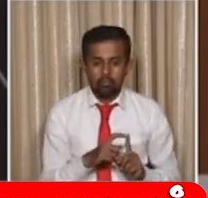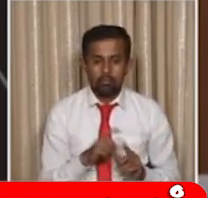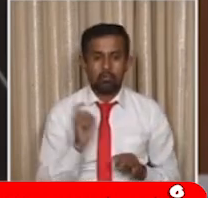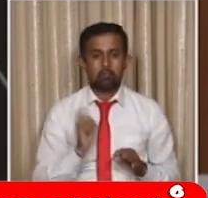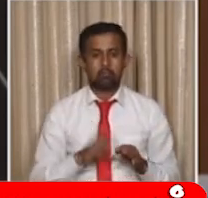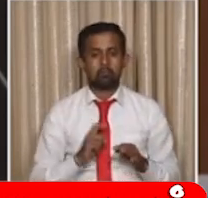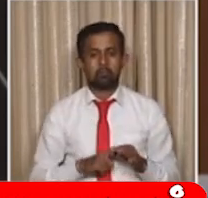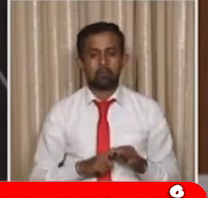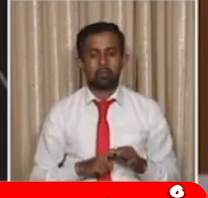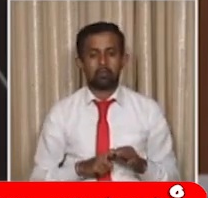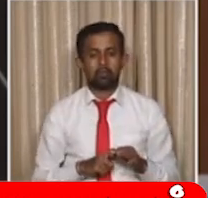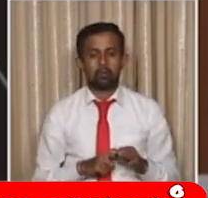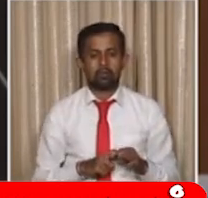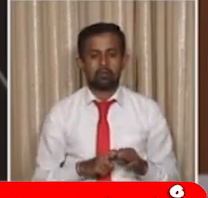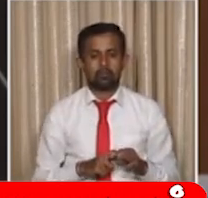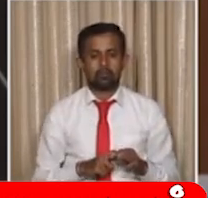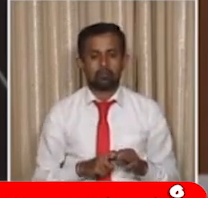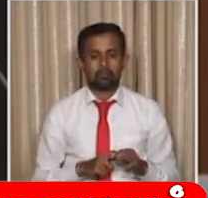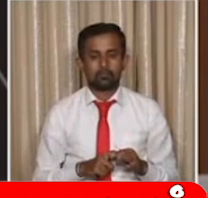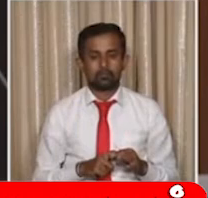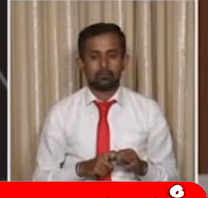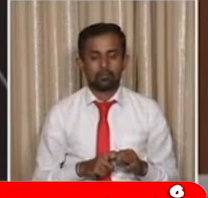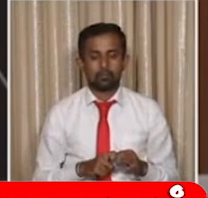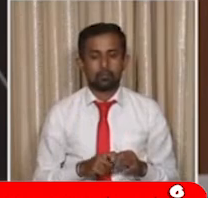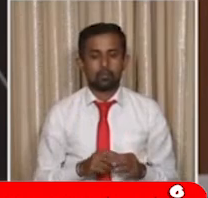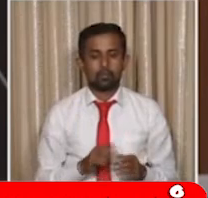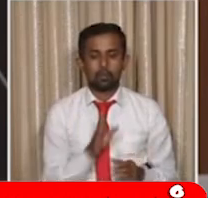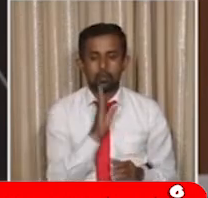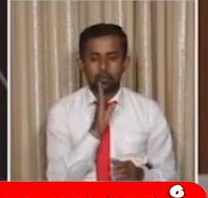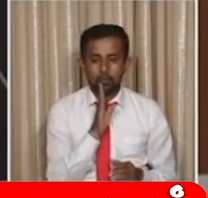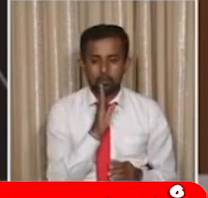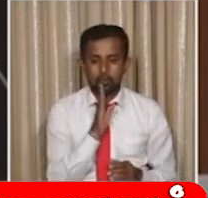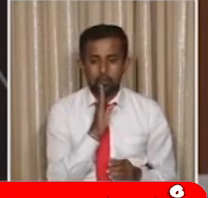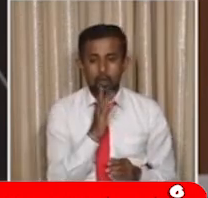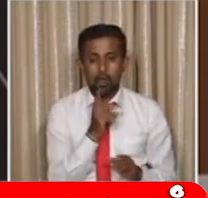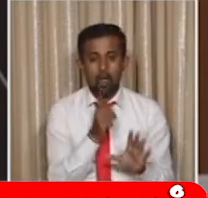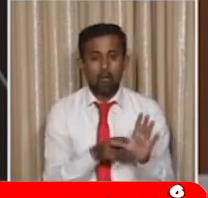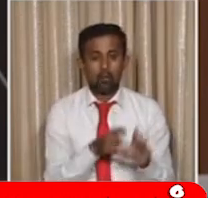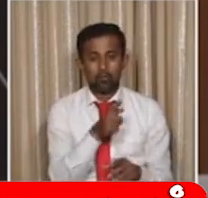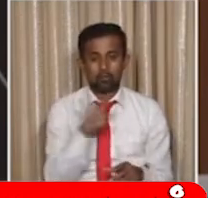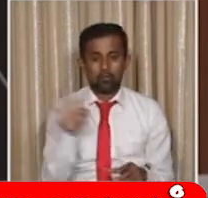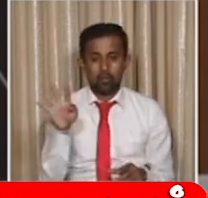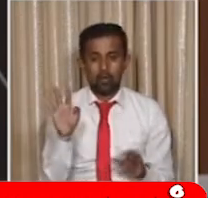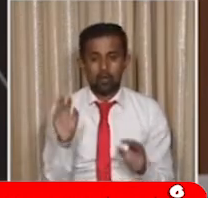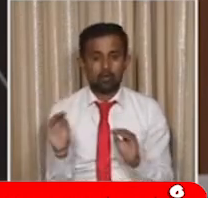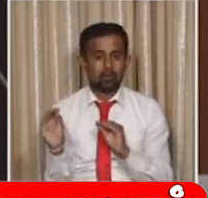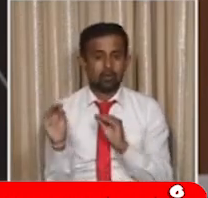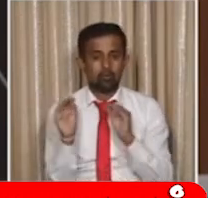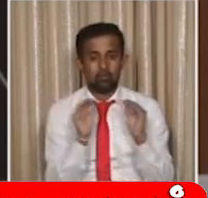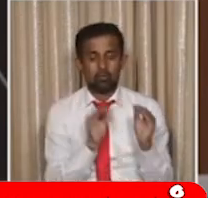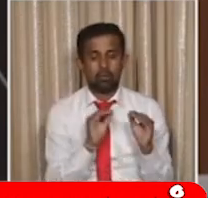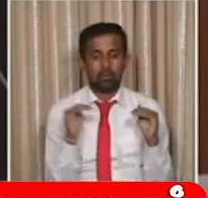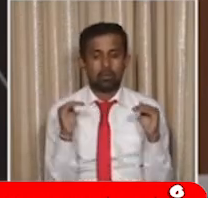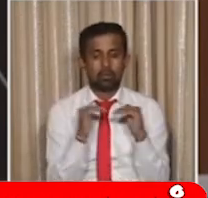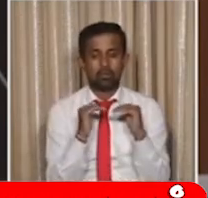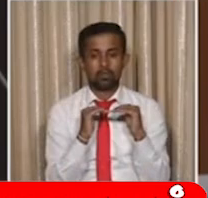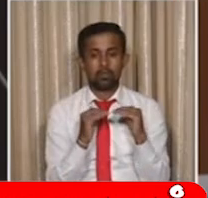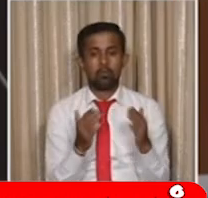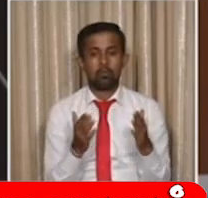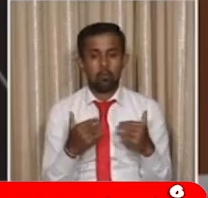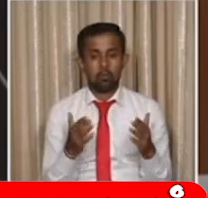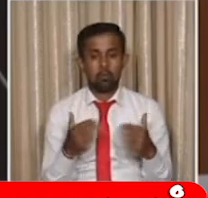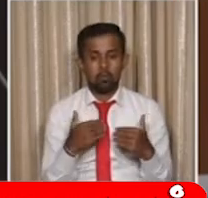14 years are still waiting for justice and have no confidence in the local